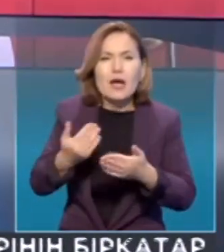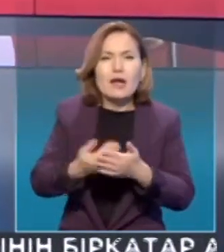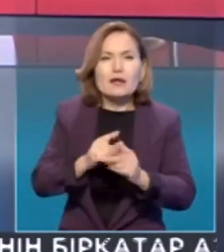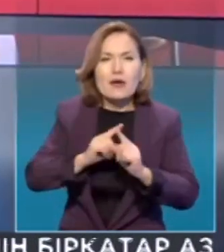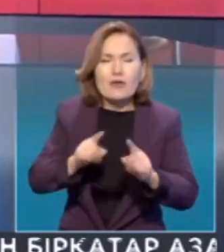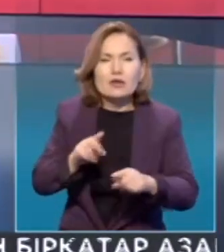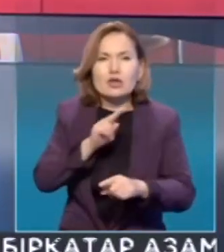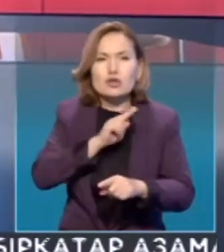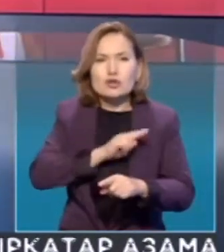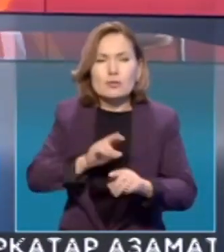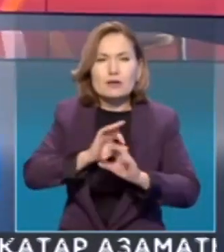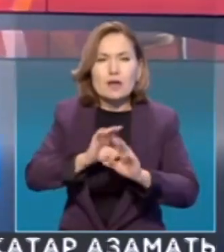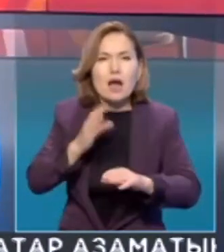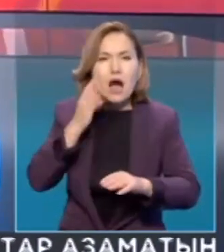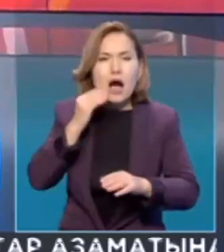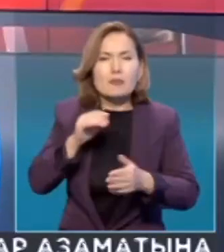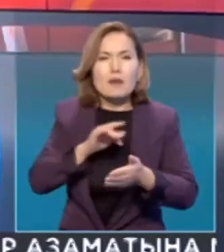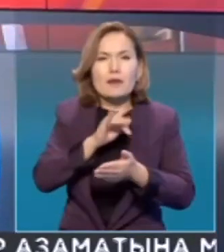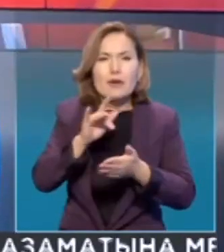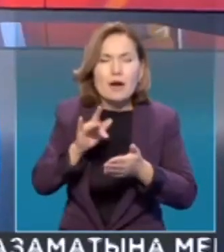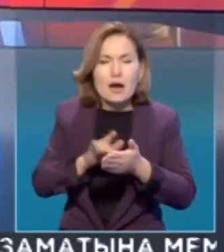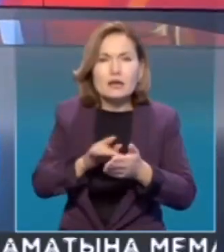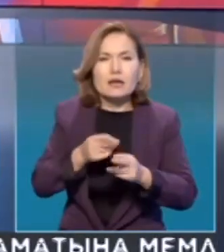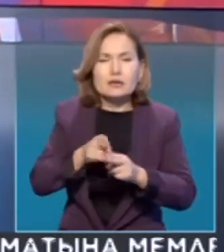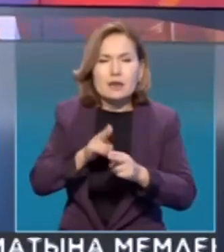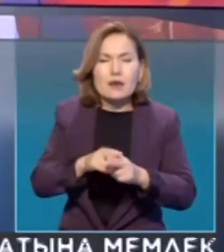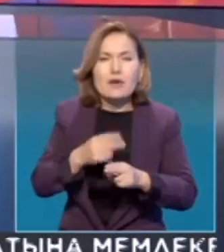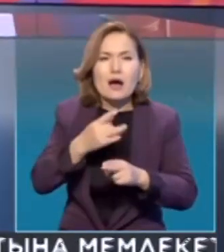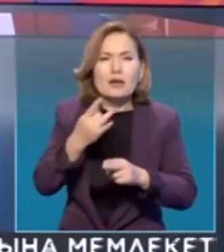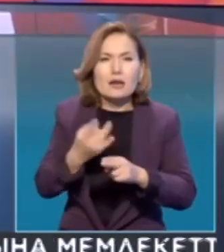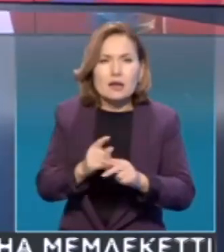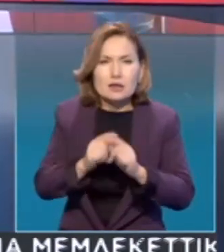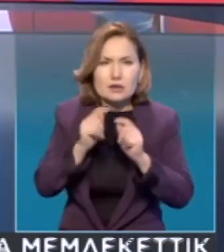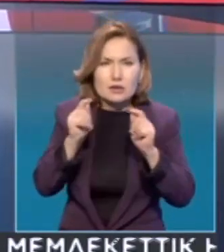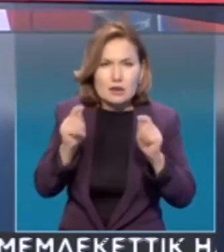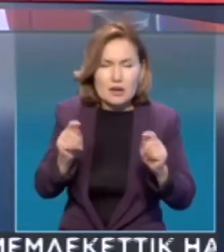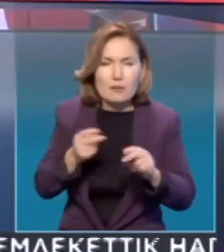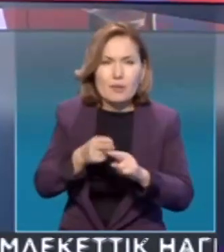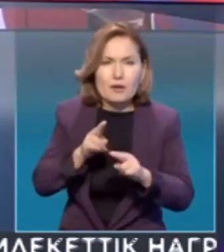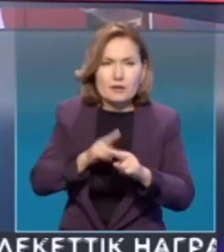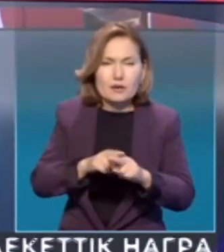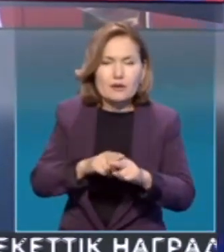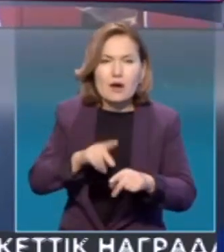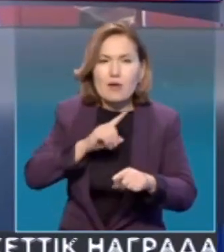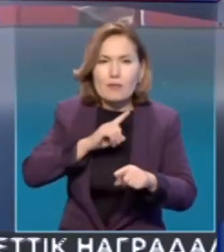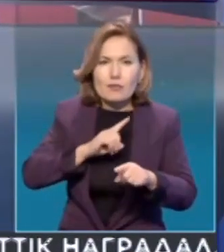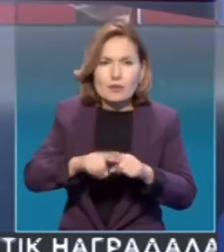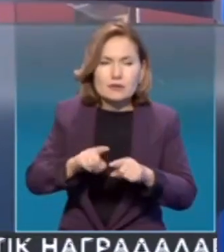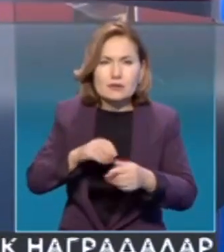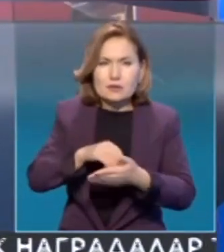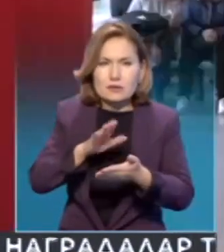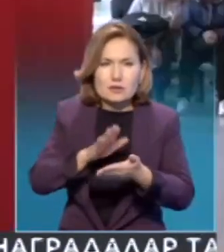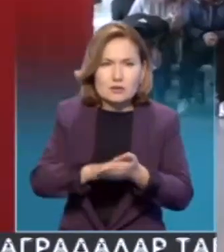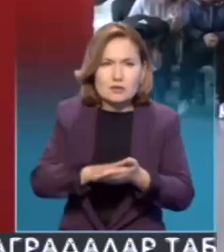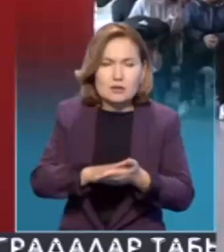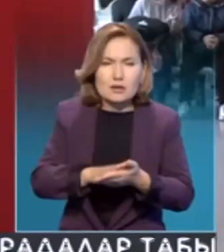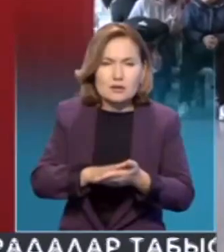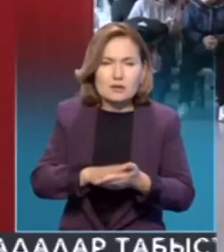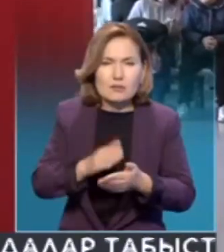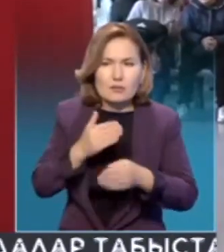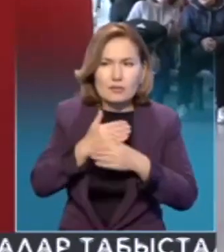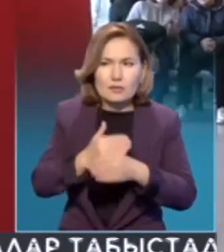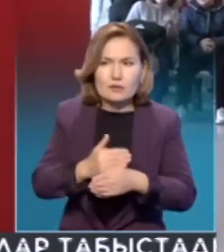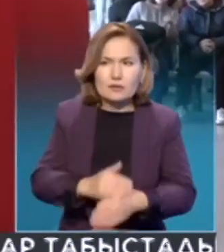таныстырды. Алматы халықаралық әуежайында алғаш рет іске қосылған кешен тіркеуден жылдам өтуге көмектеседі.